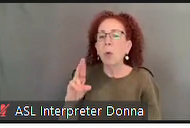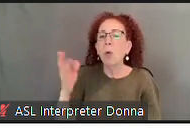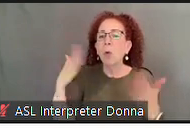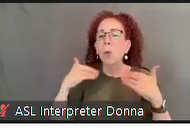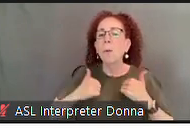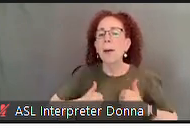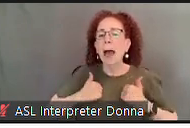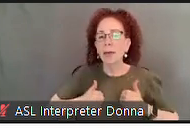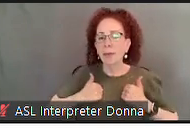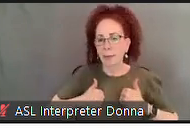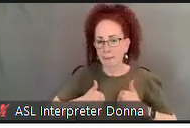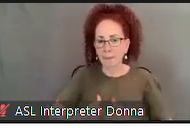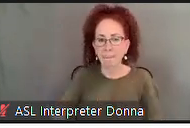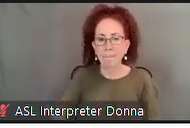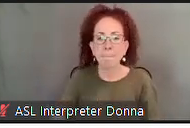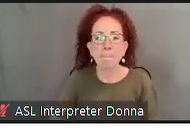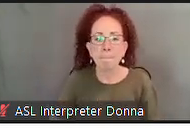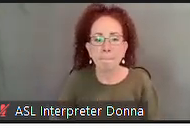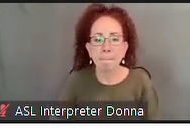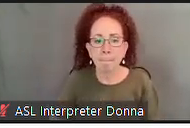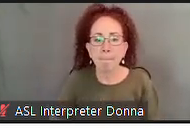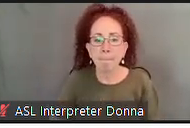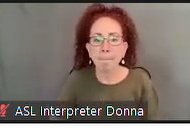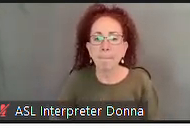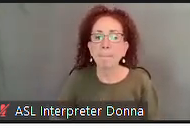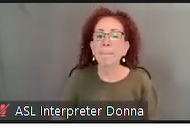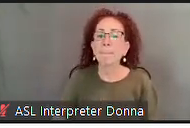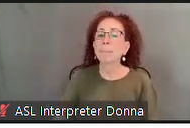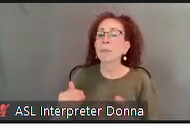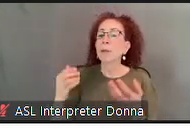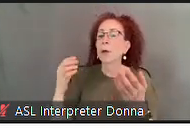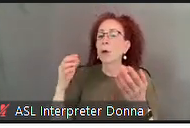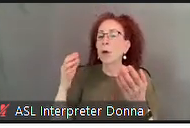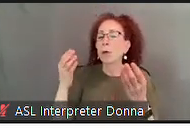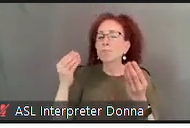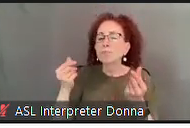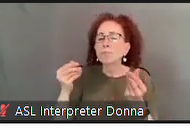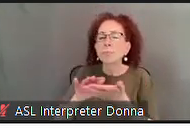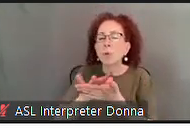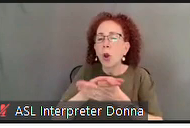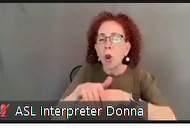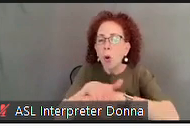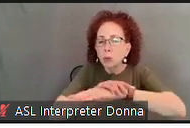晒伤的地方愈合，所以你们可以涂